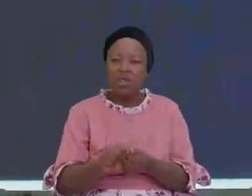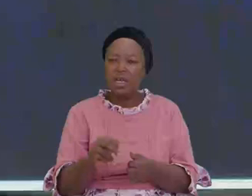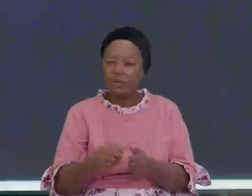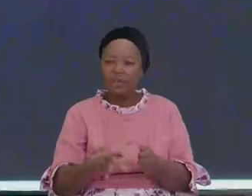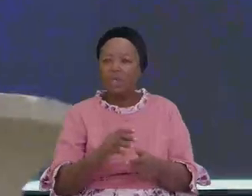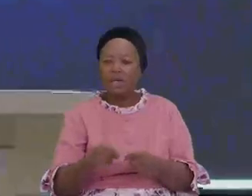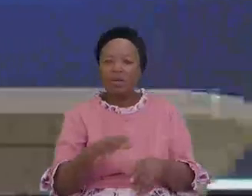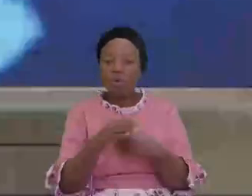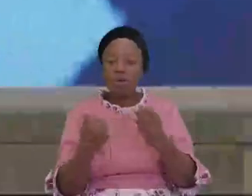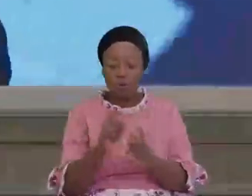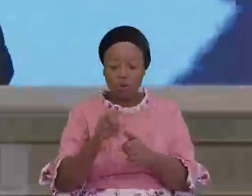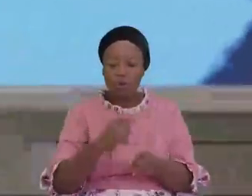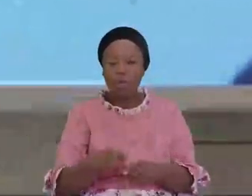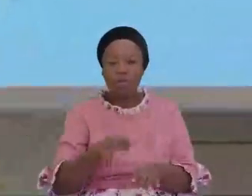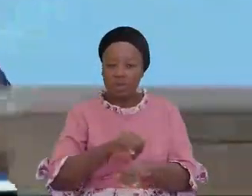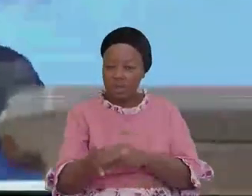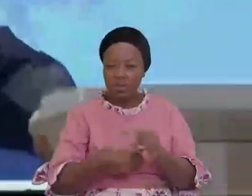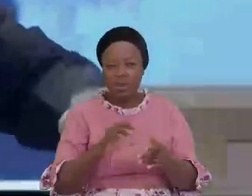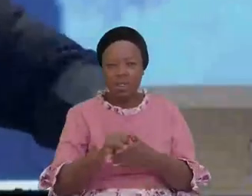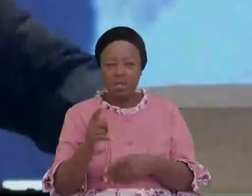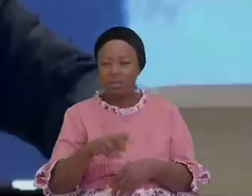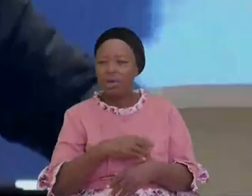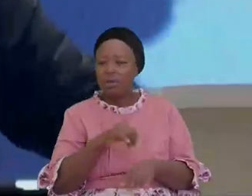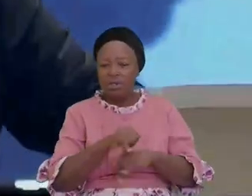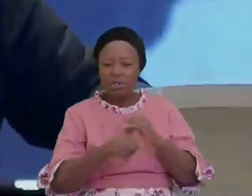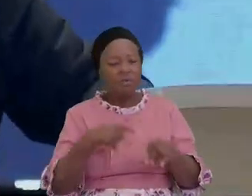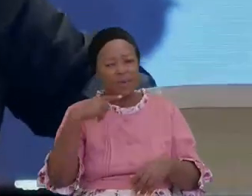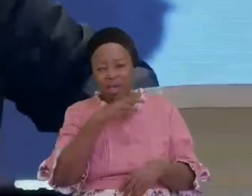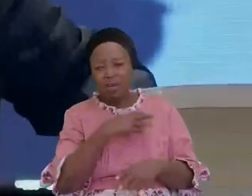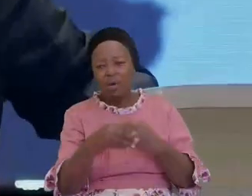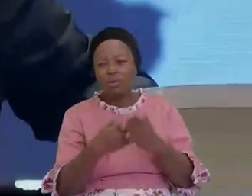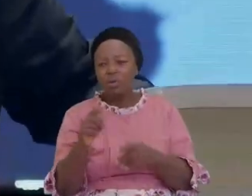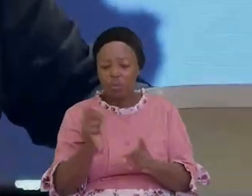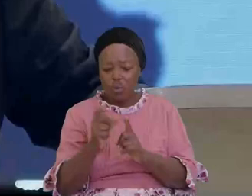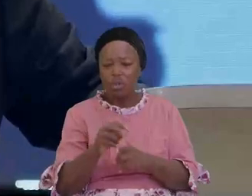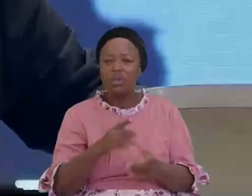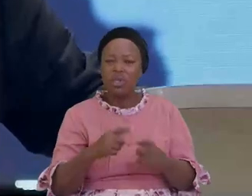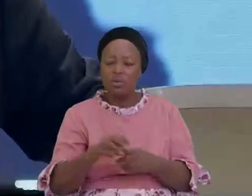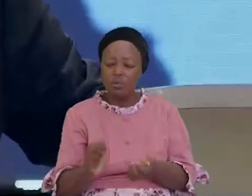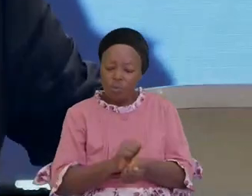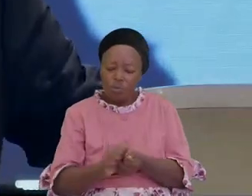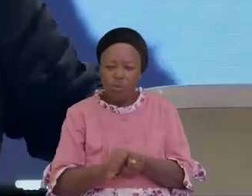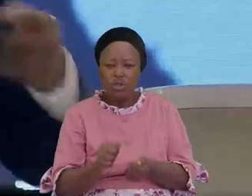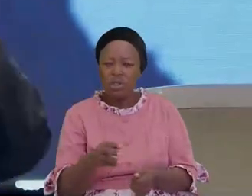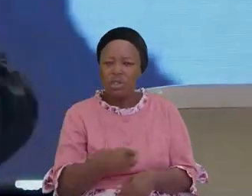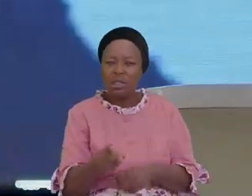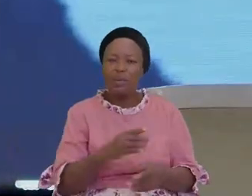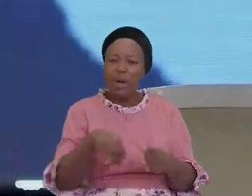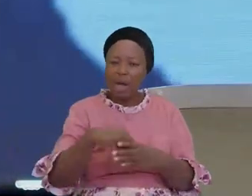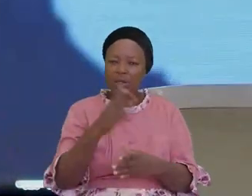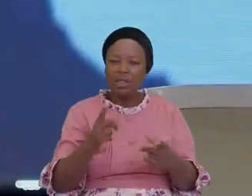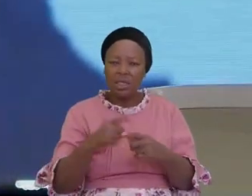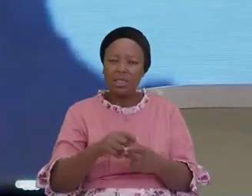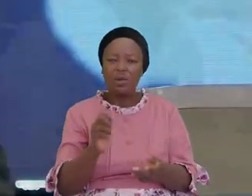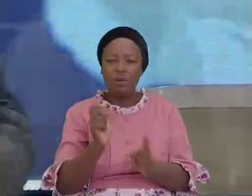Les paroles que nous déclarons, les paroles que nous professons, paroles d'incrédulité, paroles de